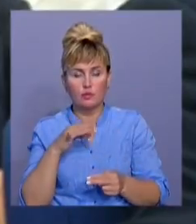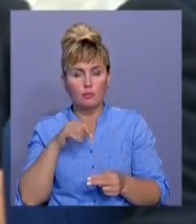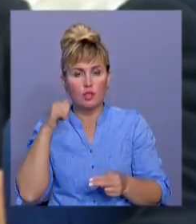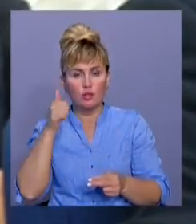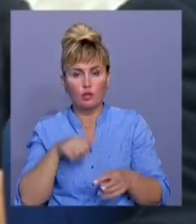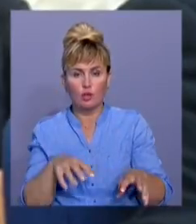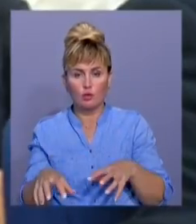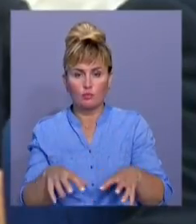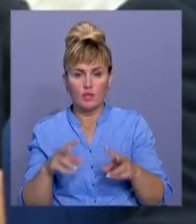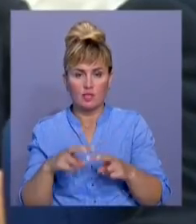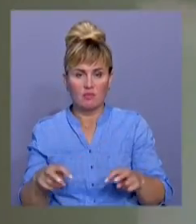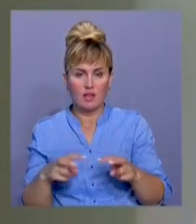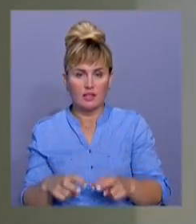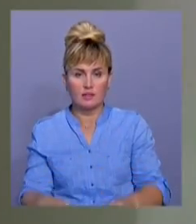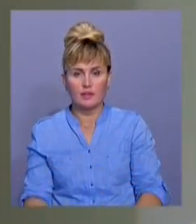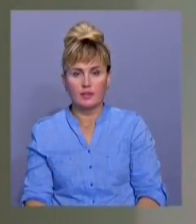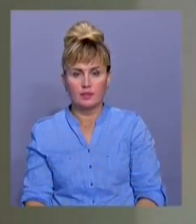прошлогодние коррупционные разбирательства.